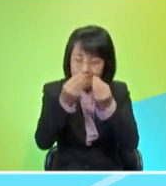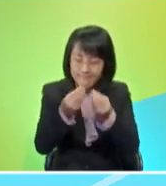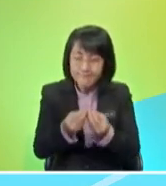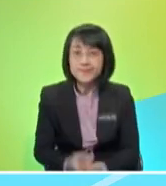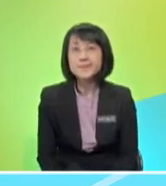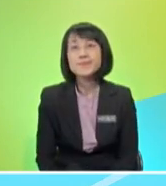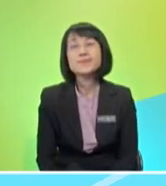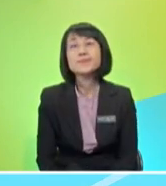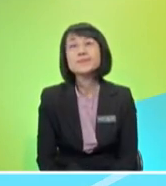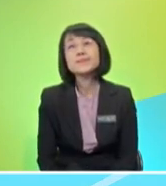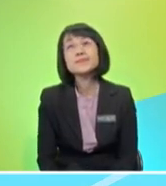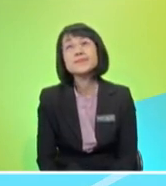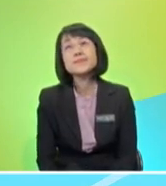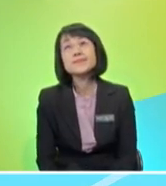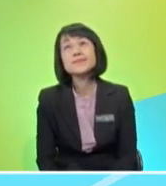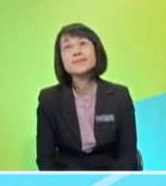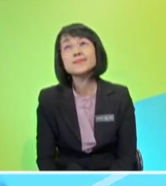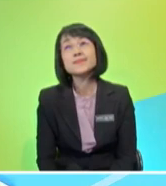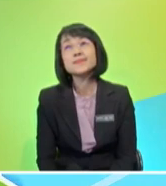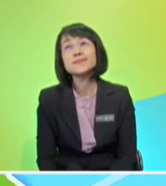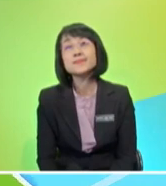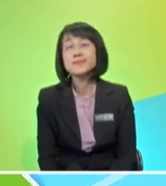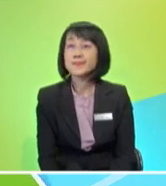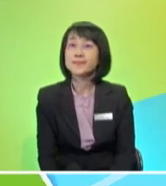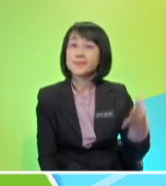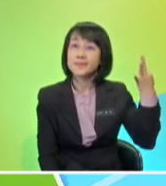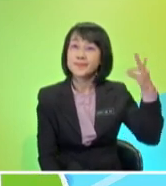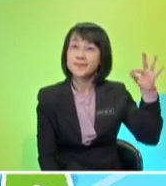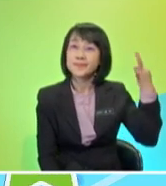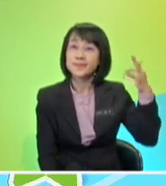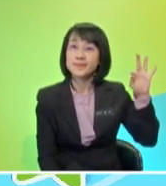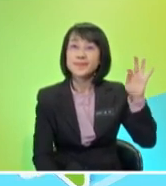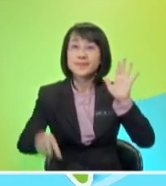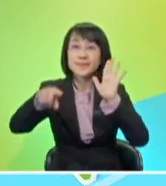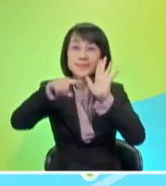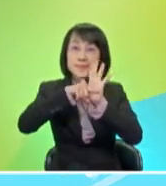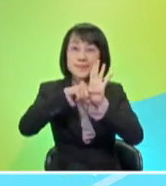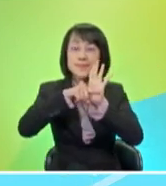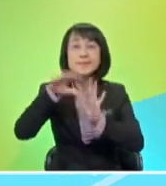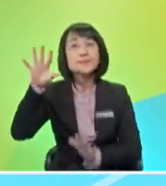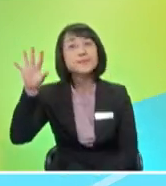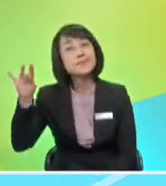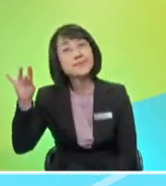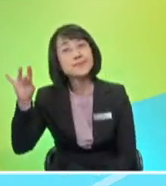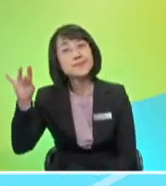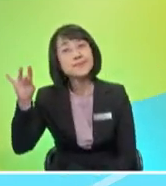lain pun boleh mencuba. Okey. Okey. Cikgu jawapannya. Okey, bacakan jawapan kamu,